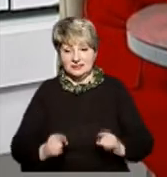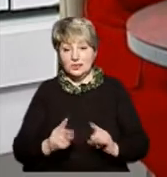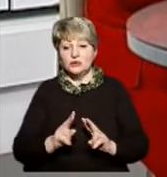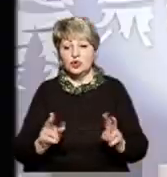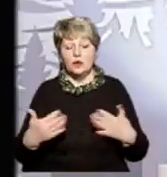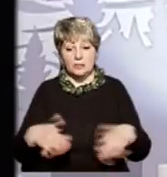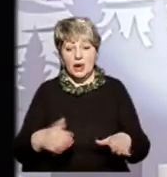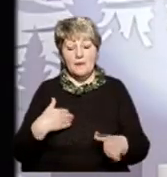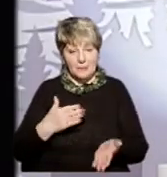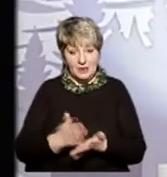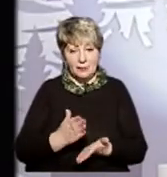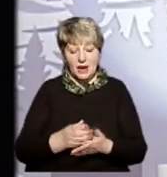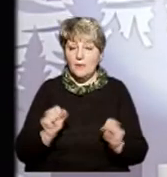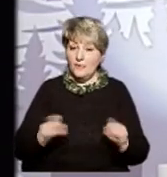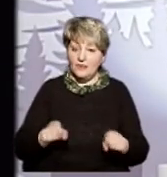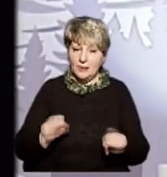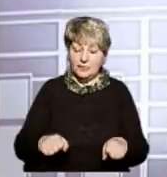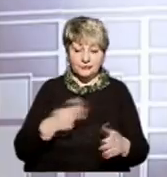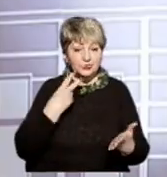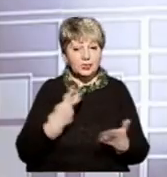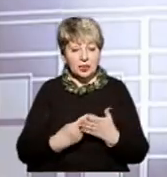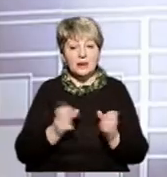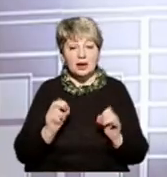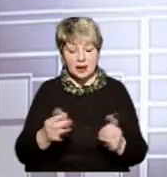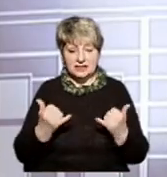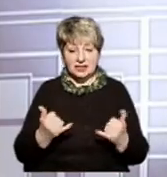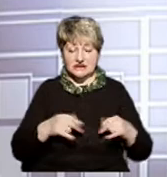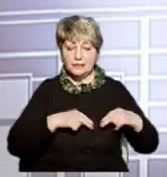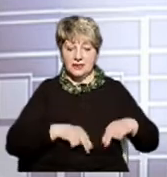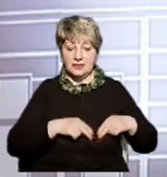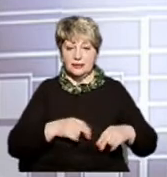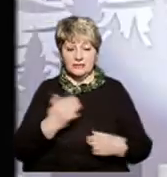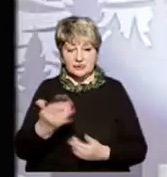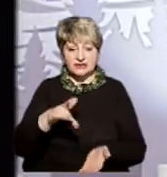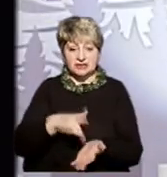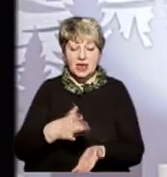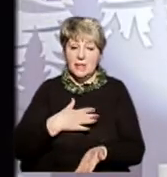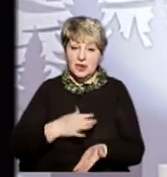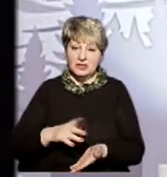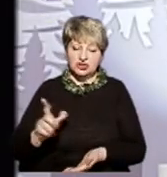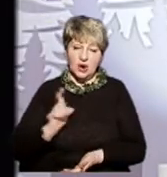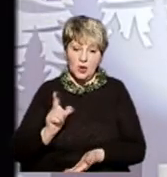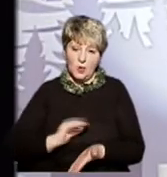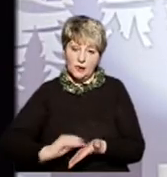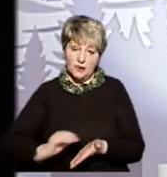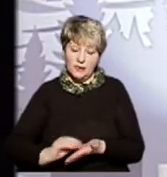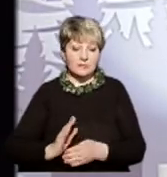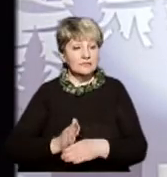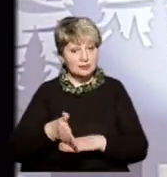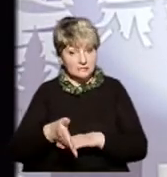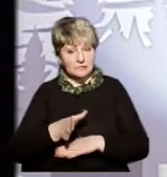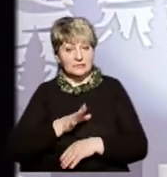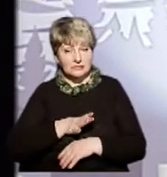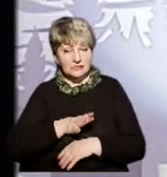маємо можливість подивитися, як зараз працює перинатальний центр, тому що наші колеги-журналісти з новин побували в ньому